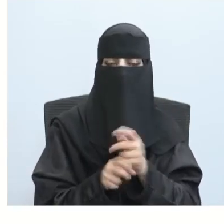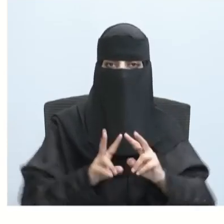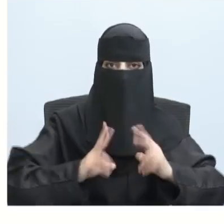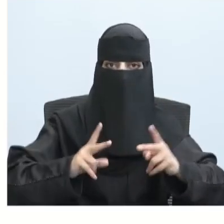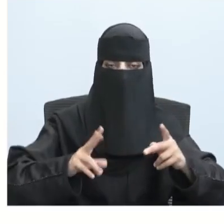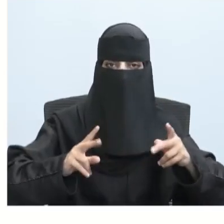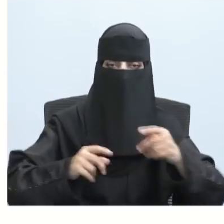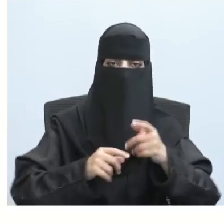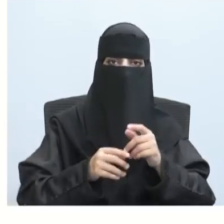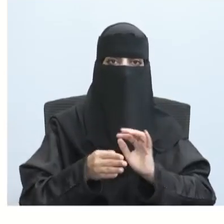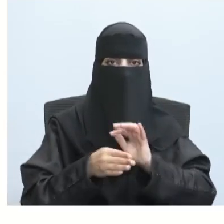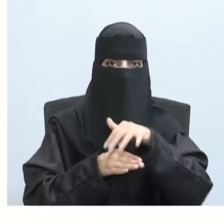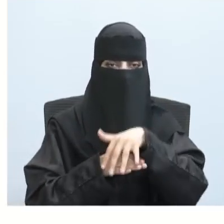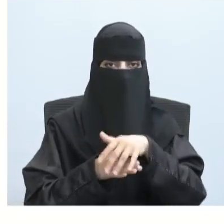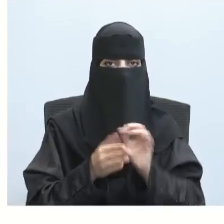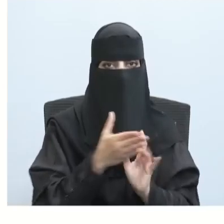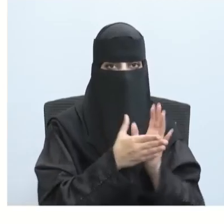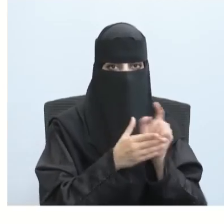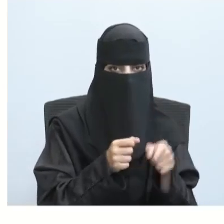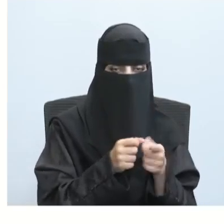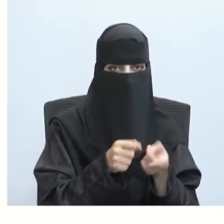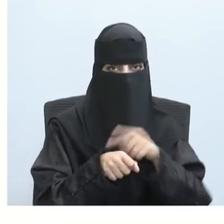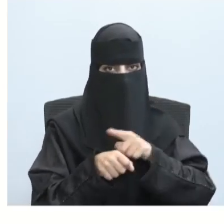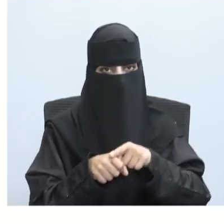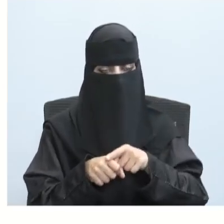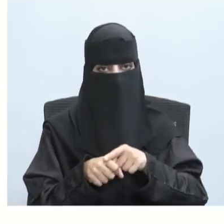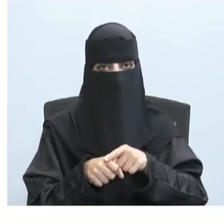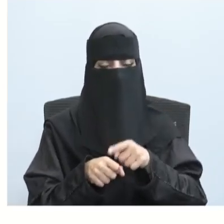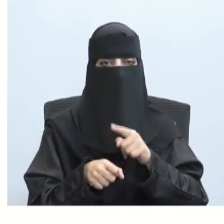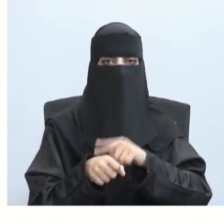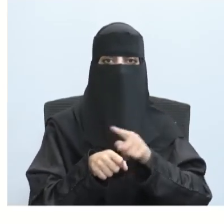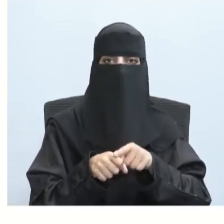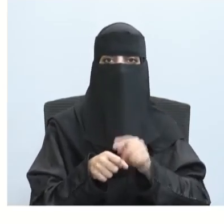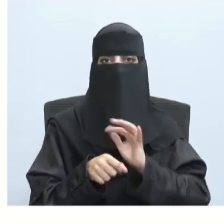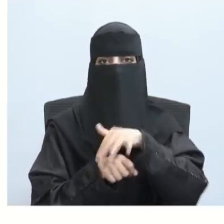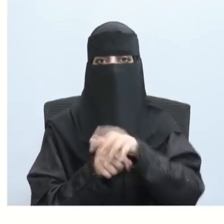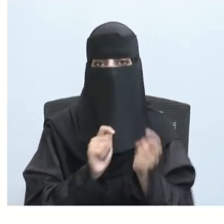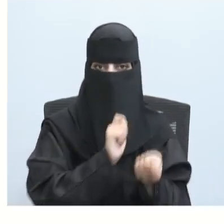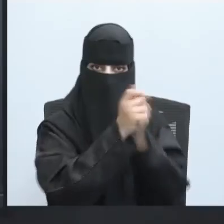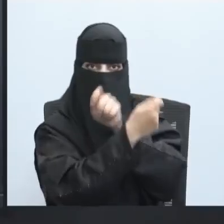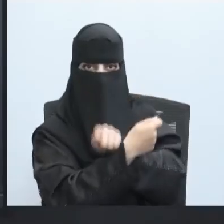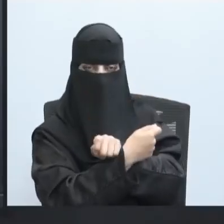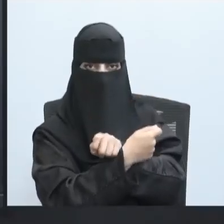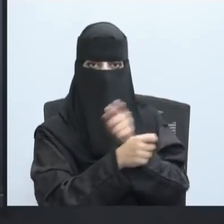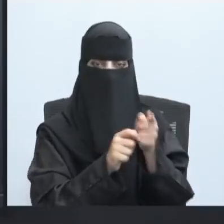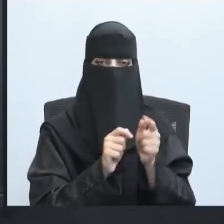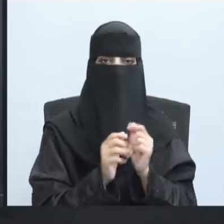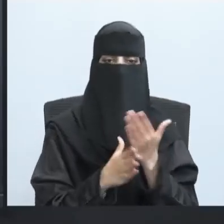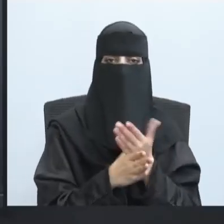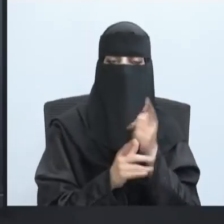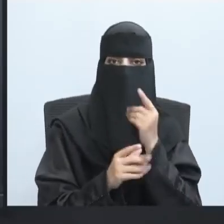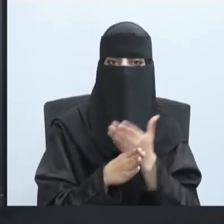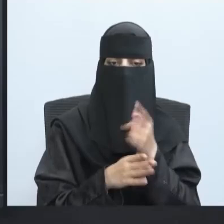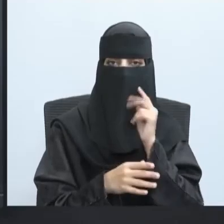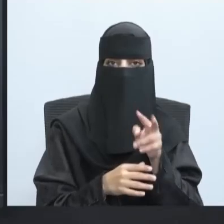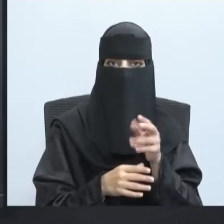تغير الحاله الغازيه الى حاله سائله لاحظ هنا العكس تماما تحولت من الحاله